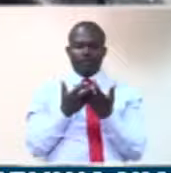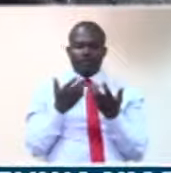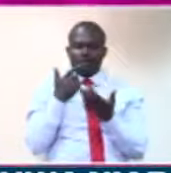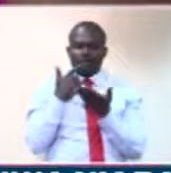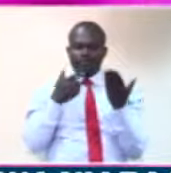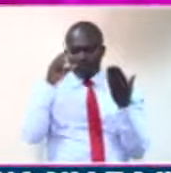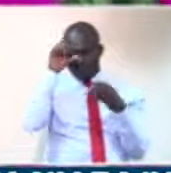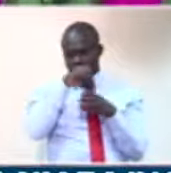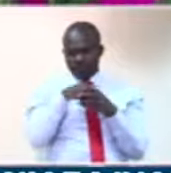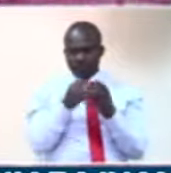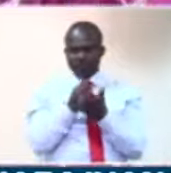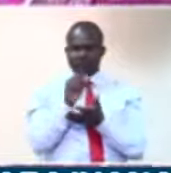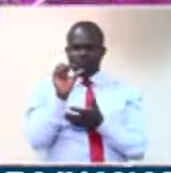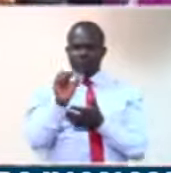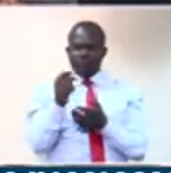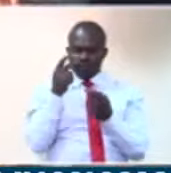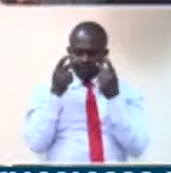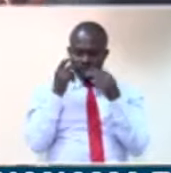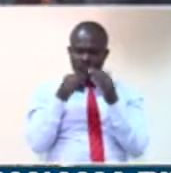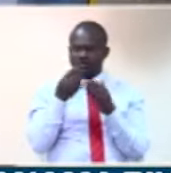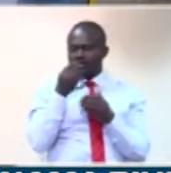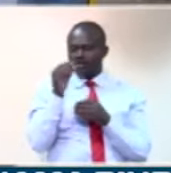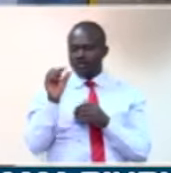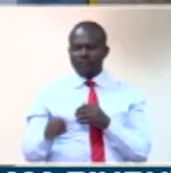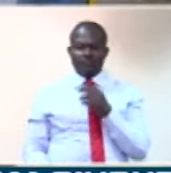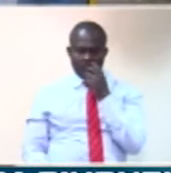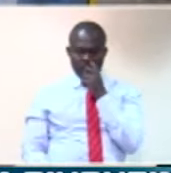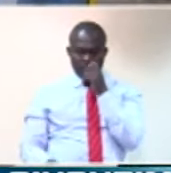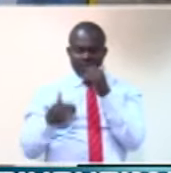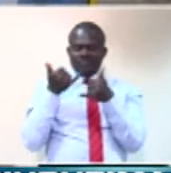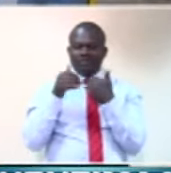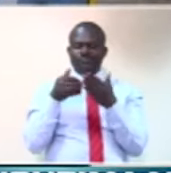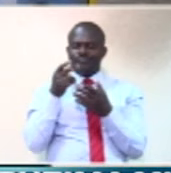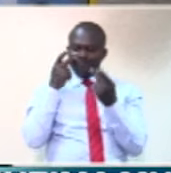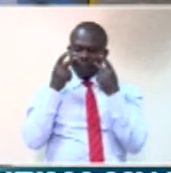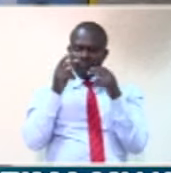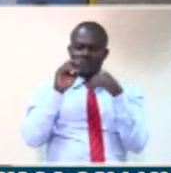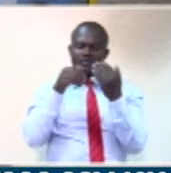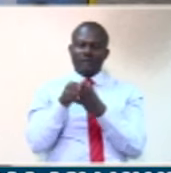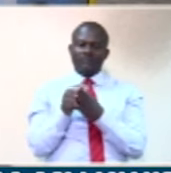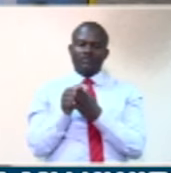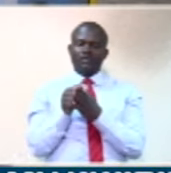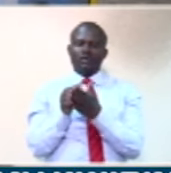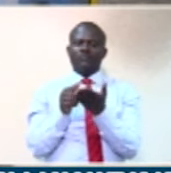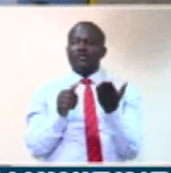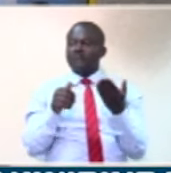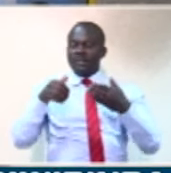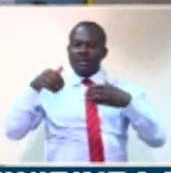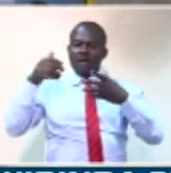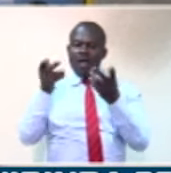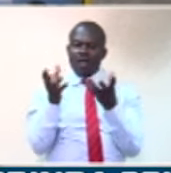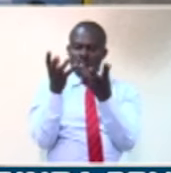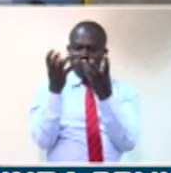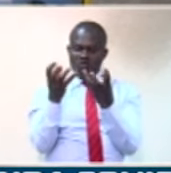uko zabuze ibintu bituma na duke tubonetse turya umugabo tugasiba undi. Nk'ubu urabona ko rwose shashwara zambaye ubusa. Ubu ni utu